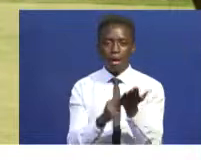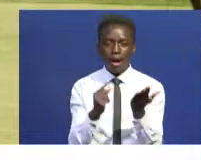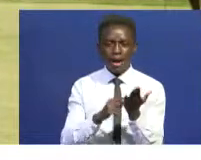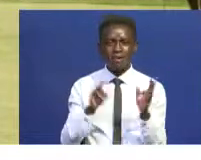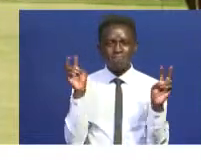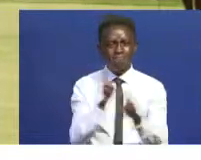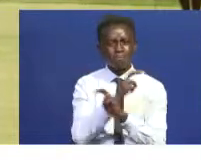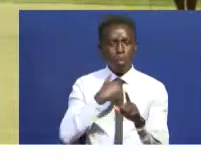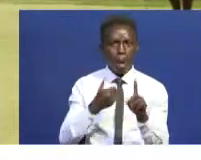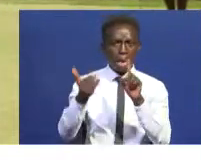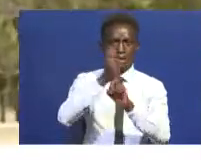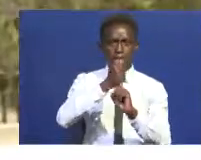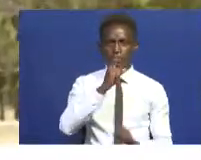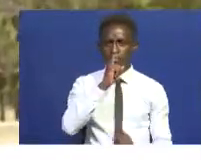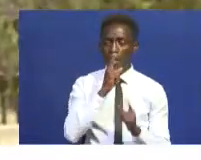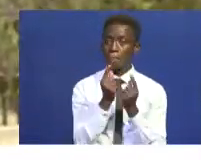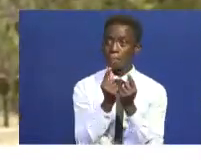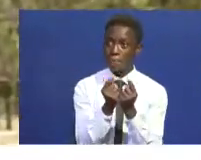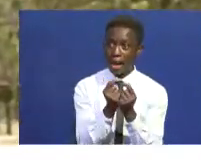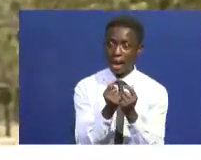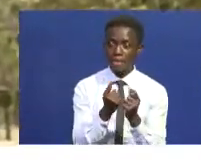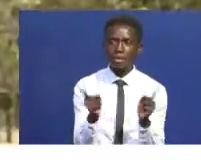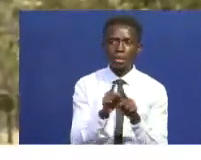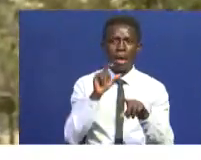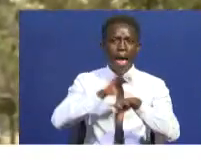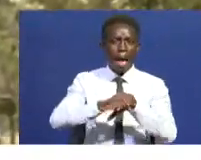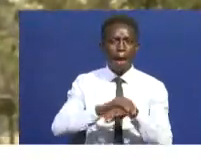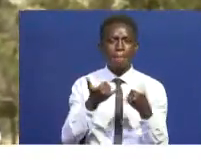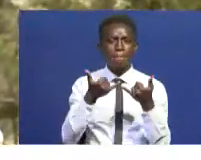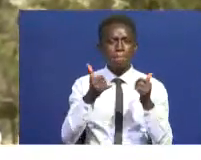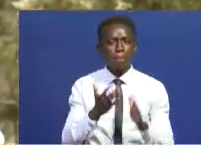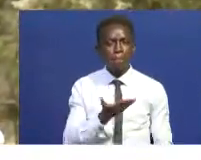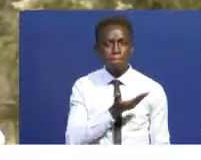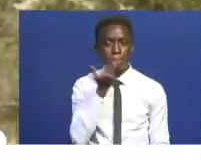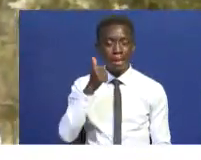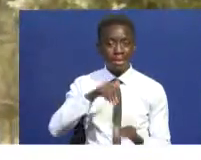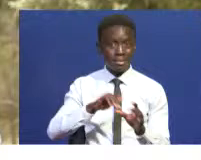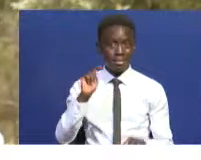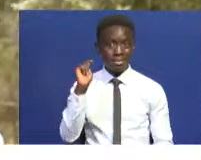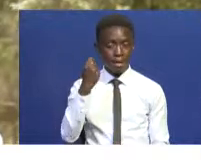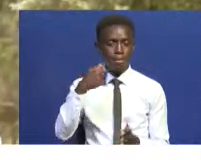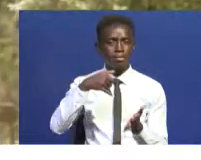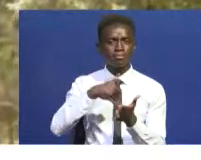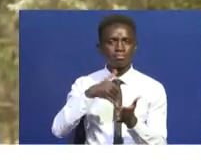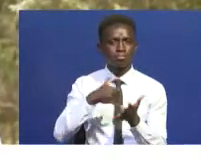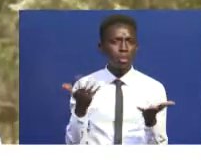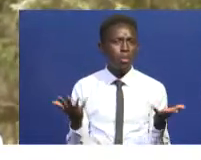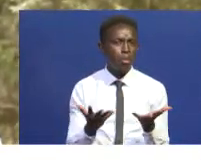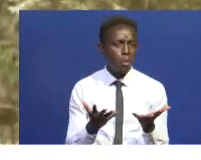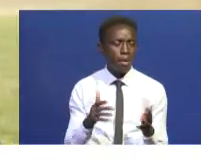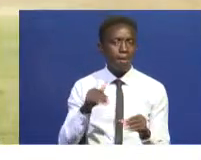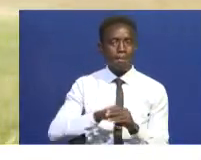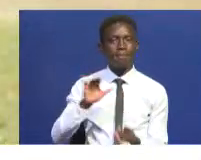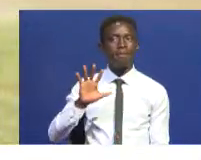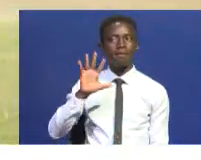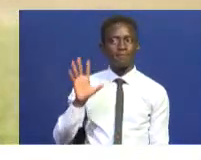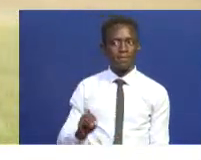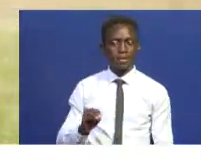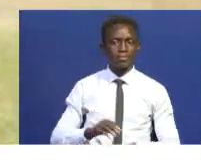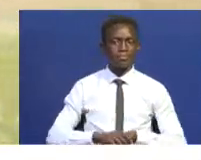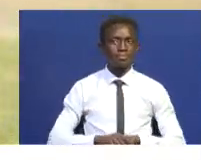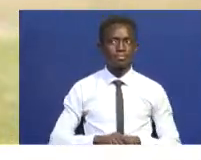fursa za kujipatia alama za orodha ya wachezaji bora humu nchini na pia kimataifa. Joy na Bwile,